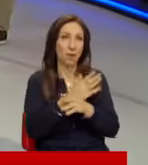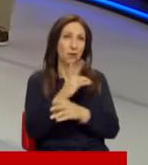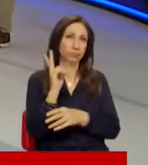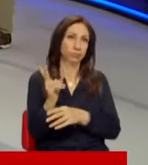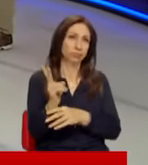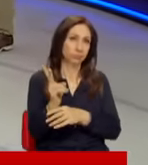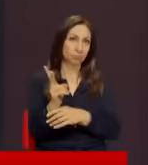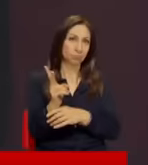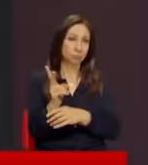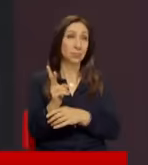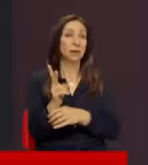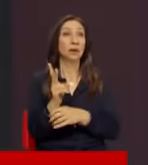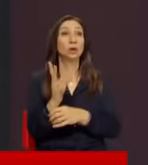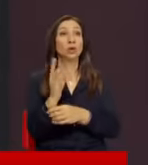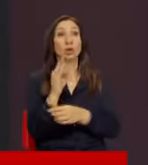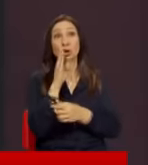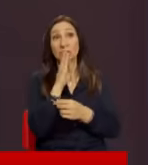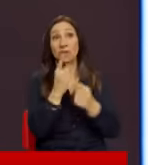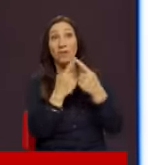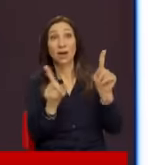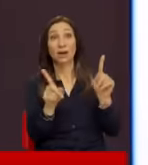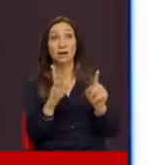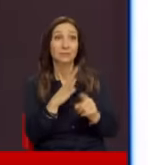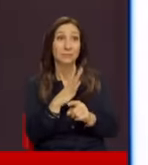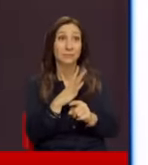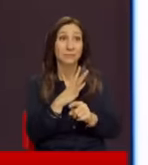memleketi. Ve çok ciddi bir fark yemiş.